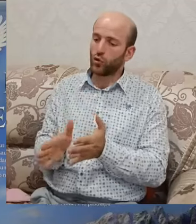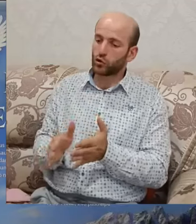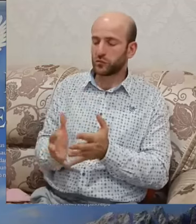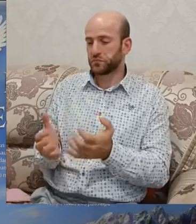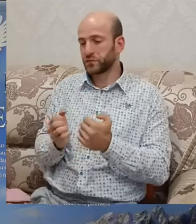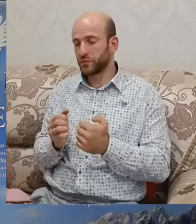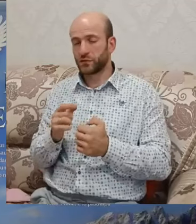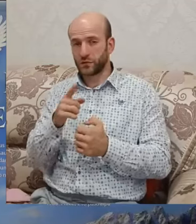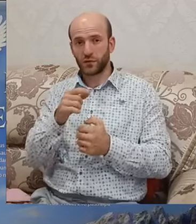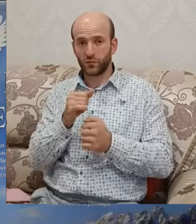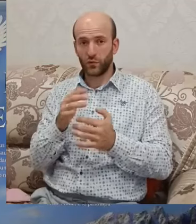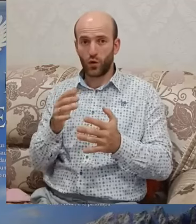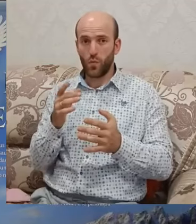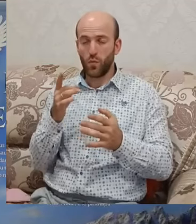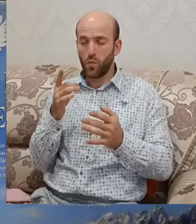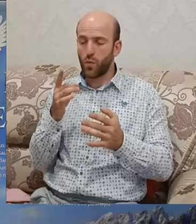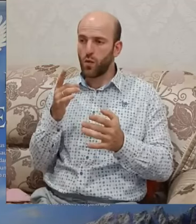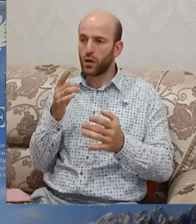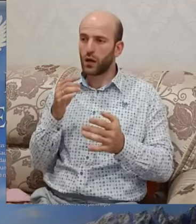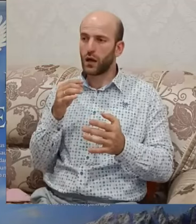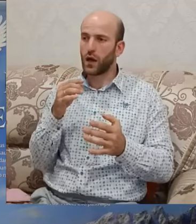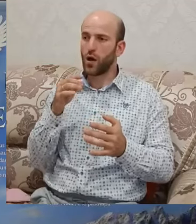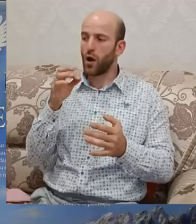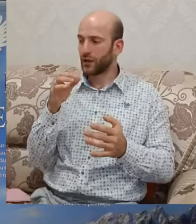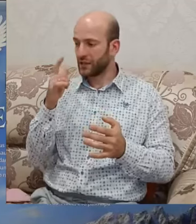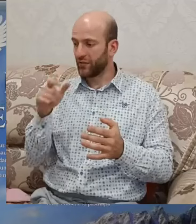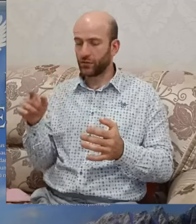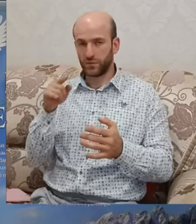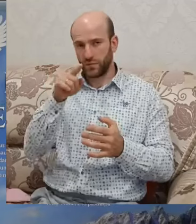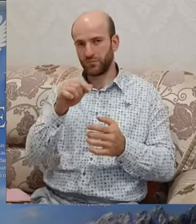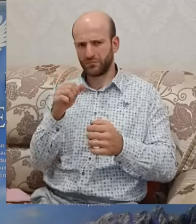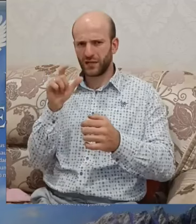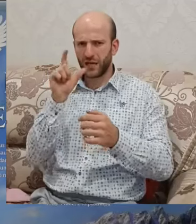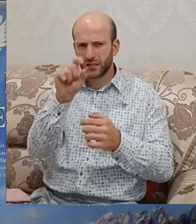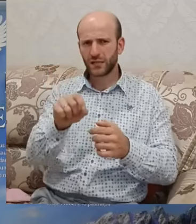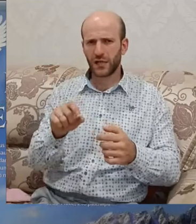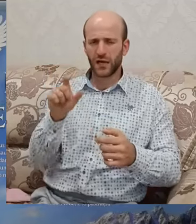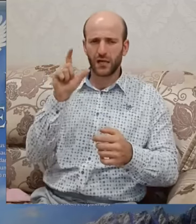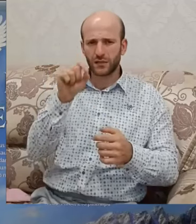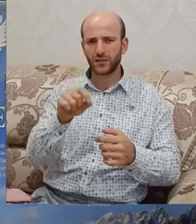netikėjimą ir taip toliau. Атакуют вас через мысли, через неверие и так дальше. Bet mes žinome, kas yra